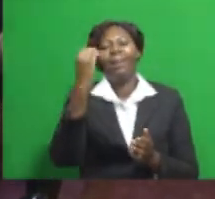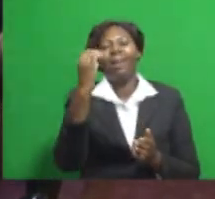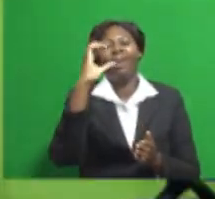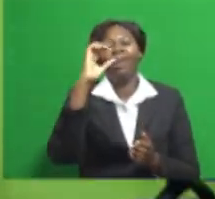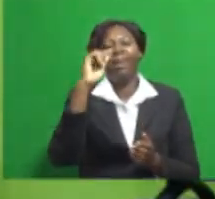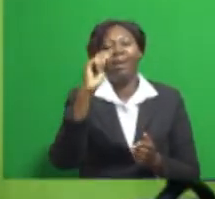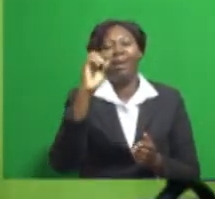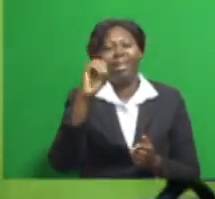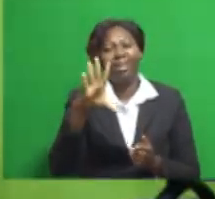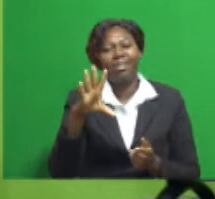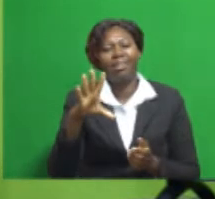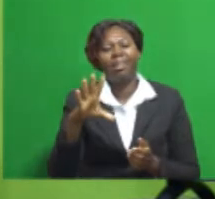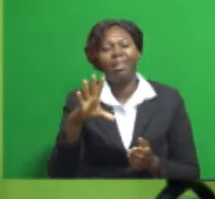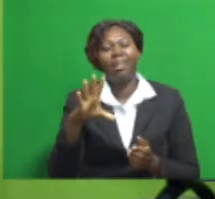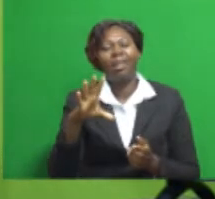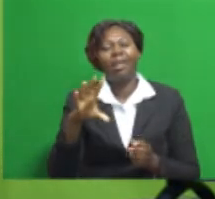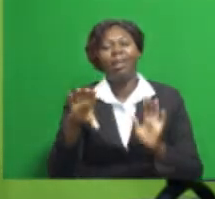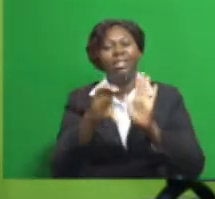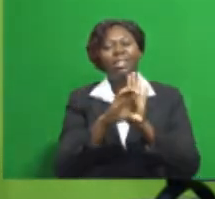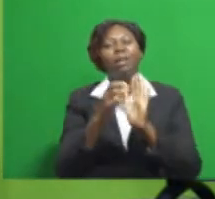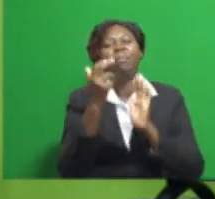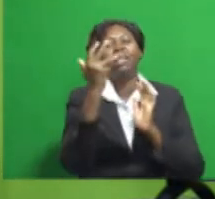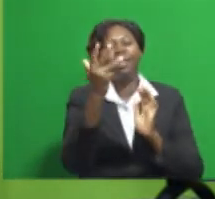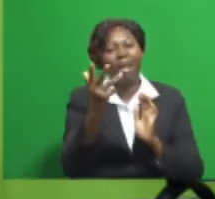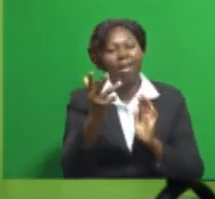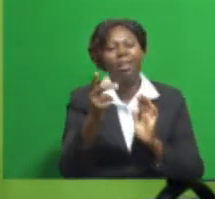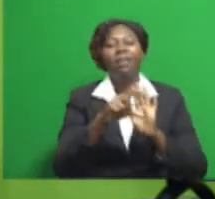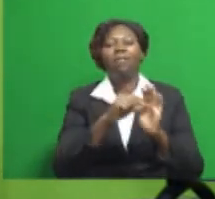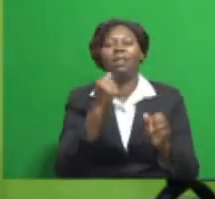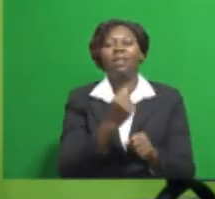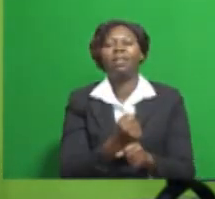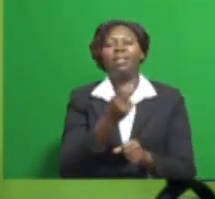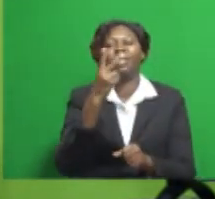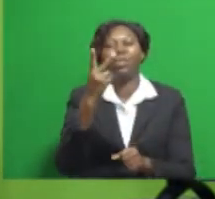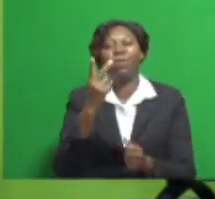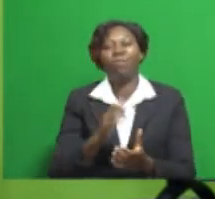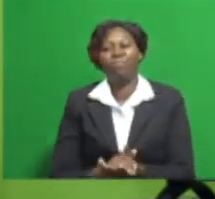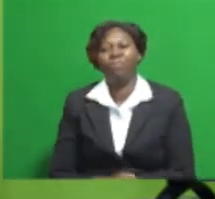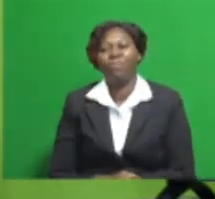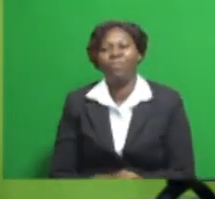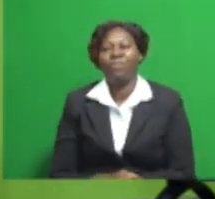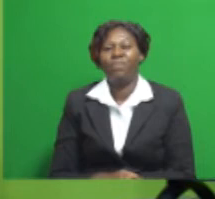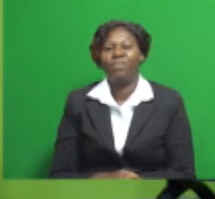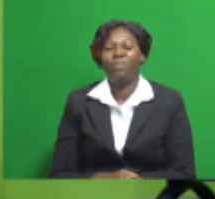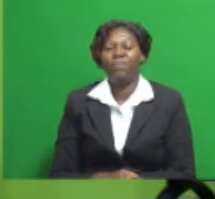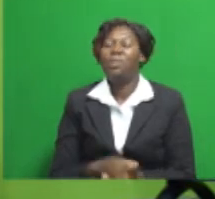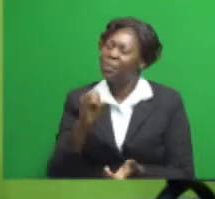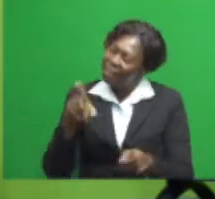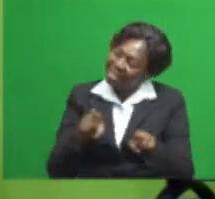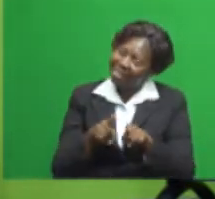apostoli chapter 12. Moto wakashaiwa simba pava koma na vanhu vaMwari. Mm-hmm. Saka zvinoreva kuti kunyangwe nanhasi Mwari